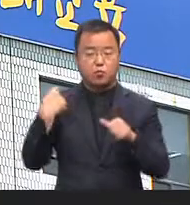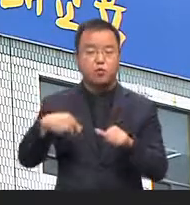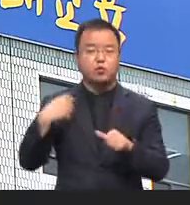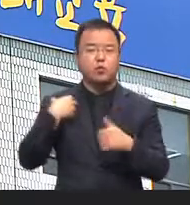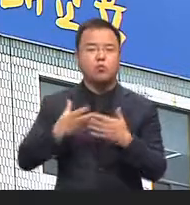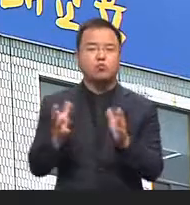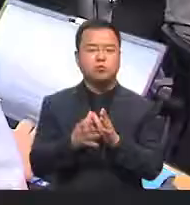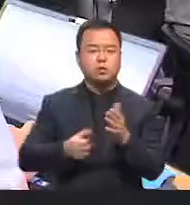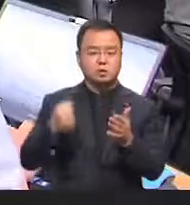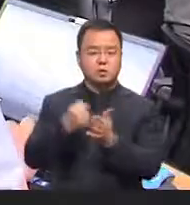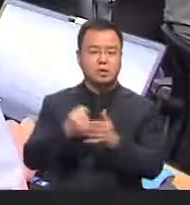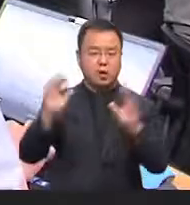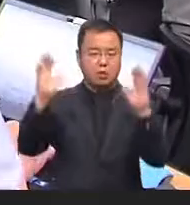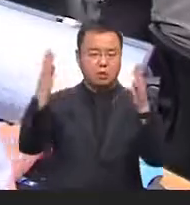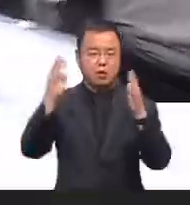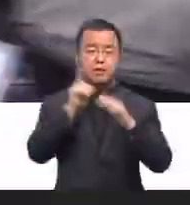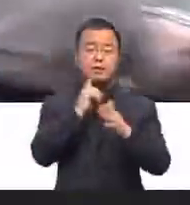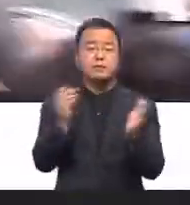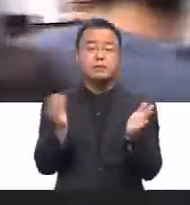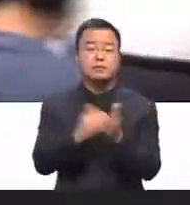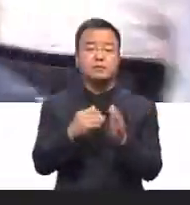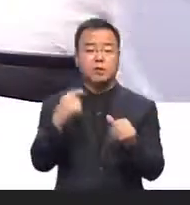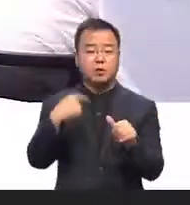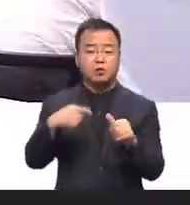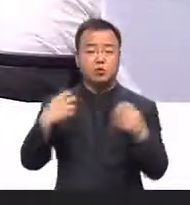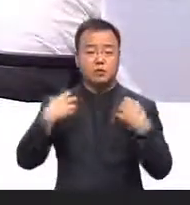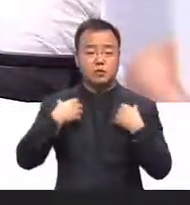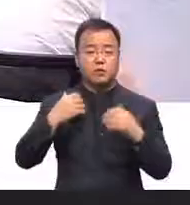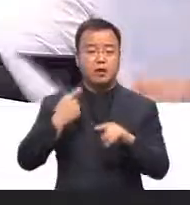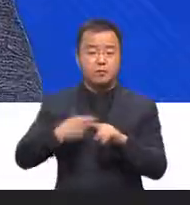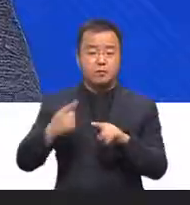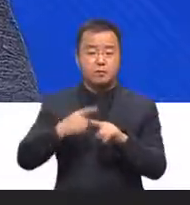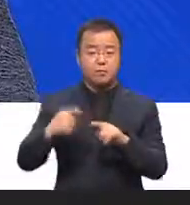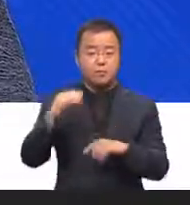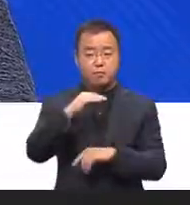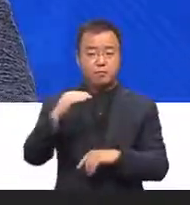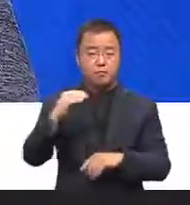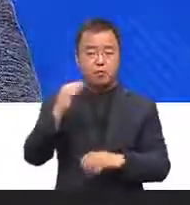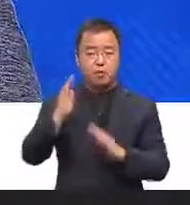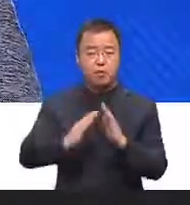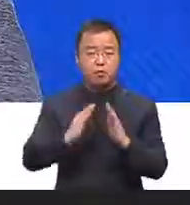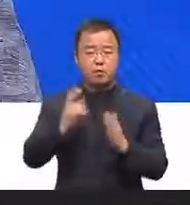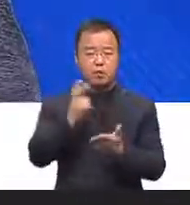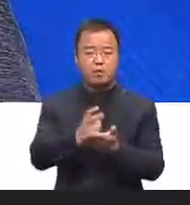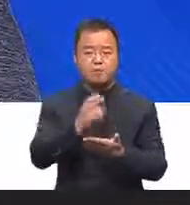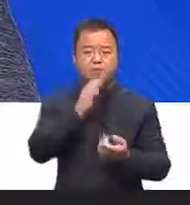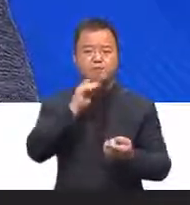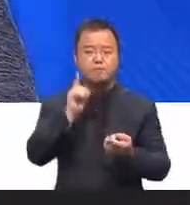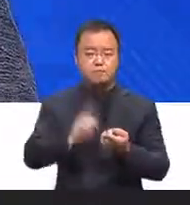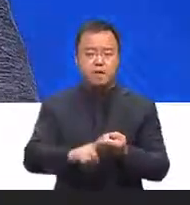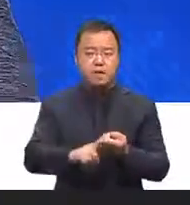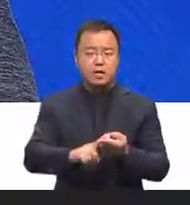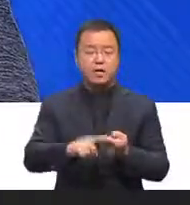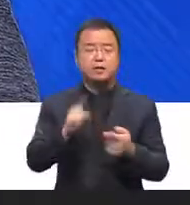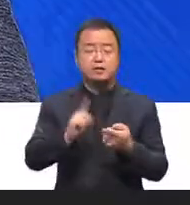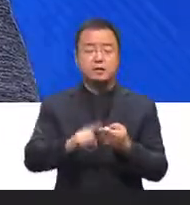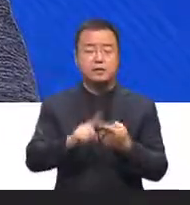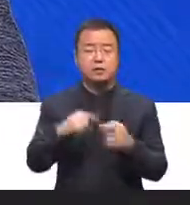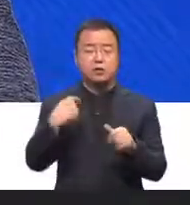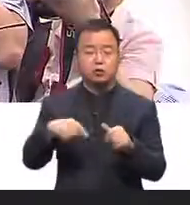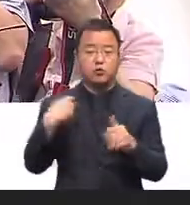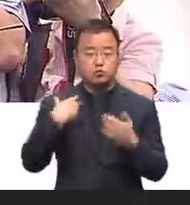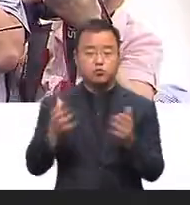입장문을 내놨습니다. 교육청의 평가 절차 전반이 공정하고 적법하게 이뤄졌단 걸 교육부가 다시 한번